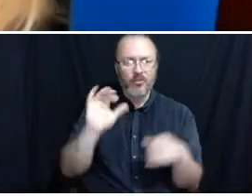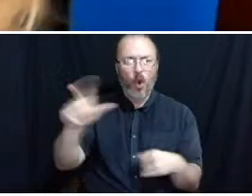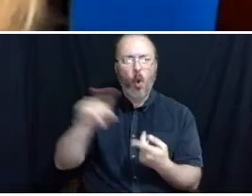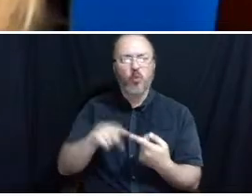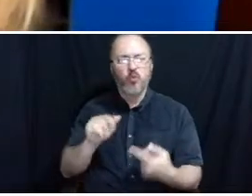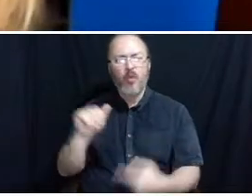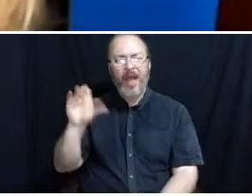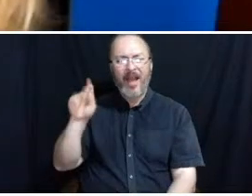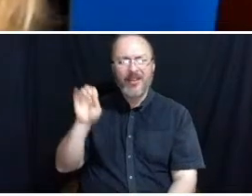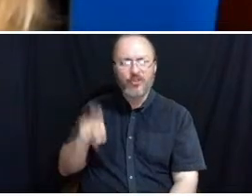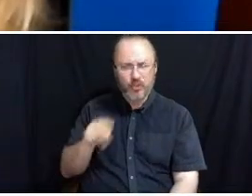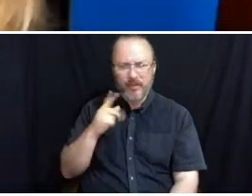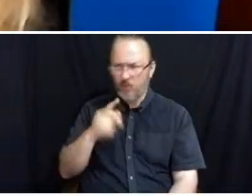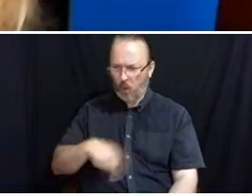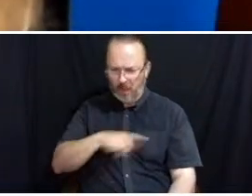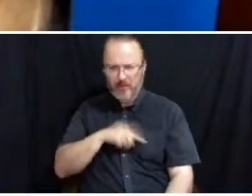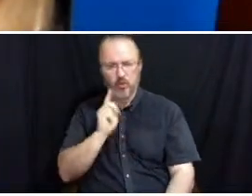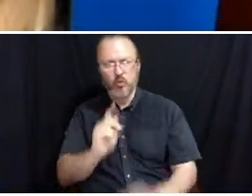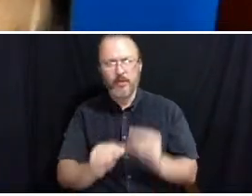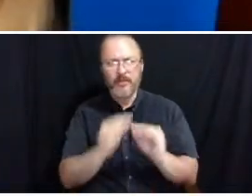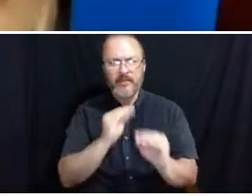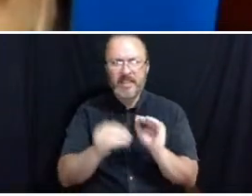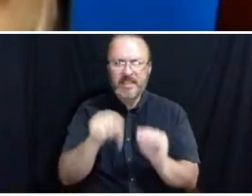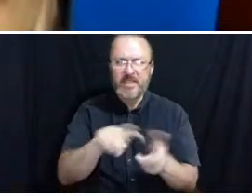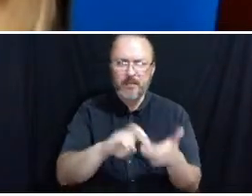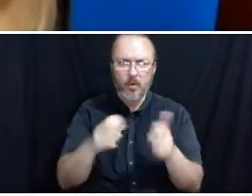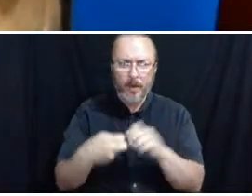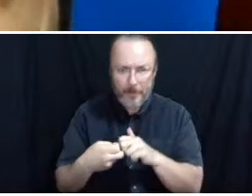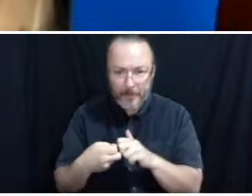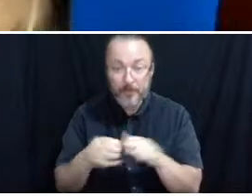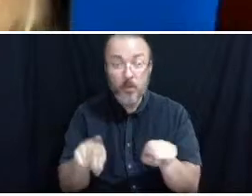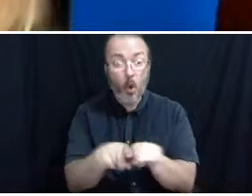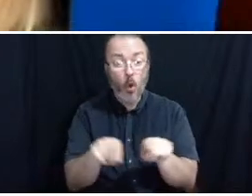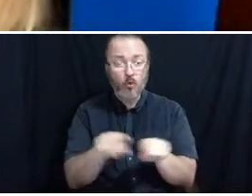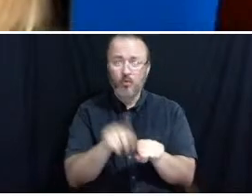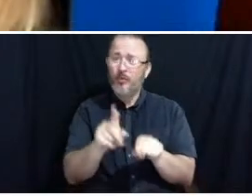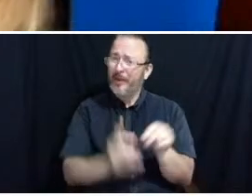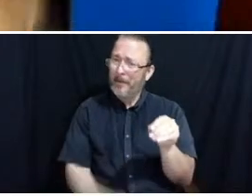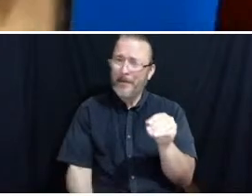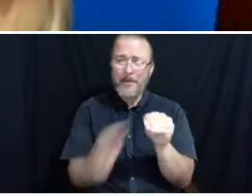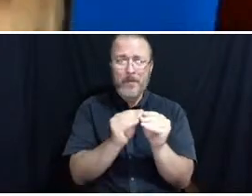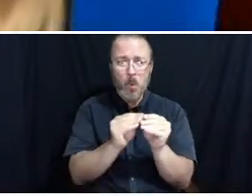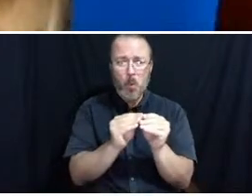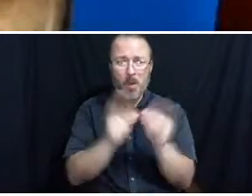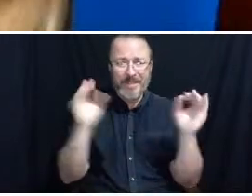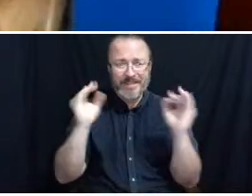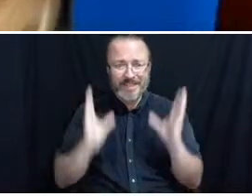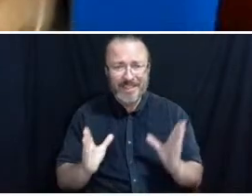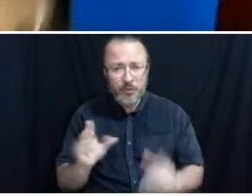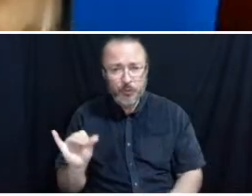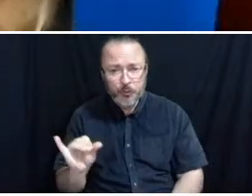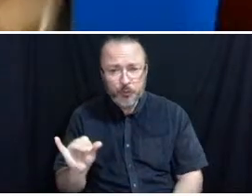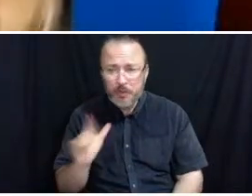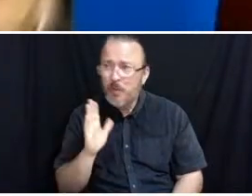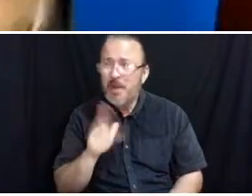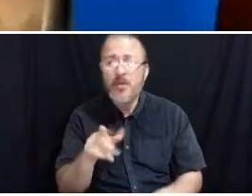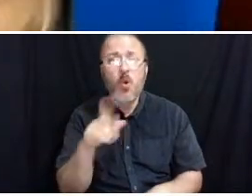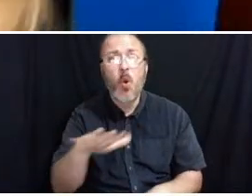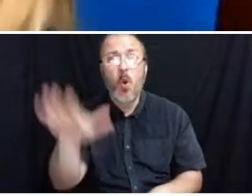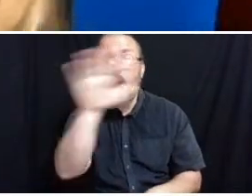pour rectifier ce défaut. Nous avons également besoin de plus d'enseignants. Vous savez qu'il y a une